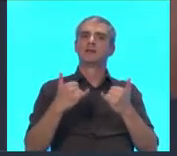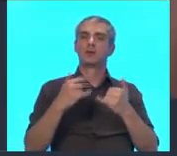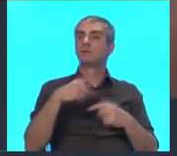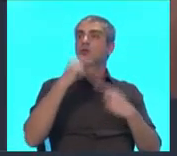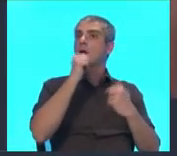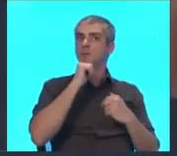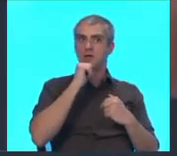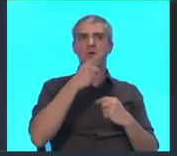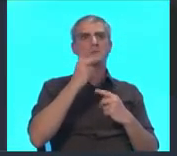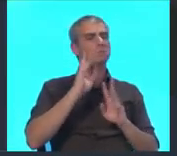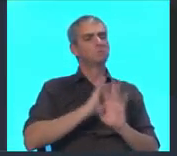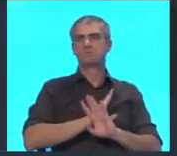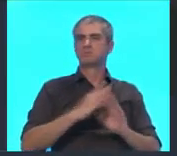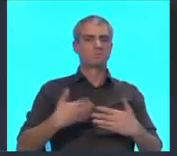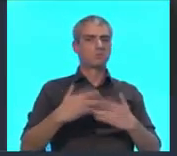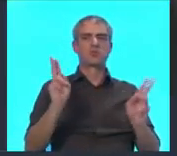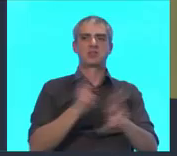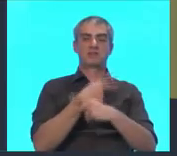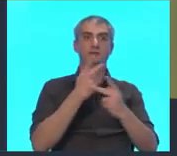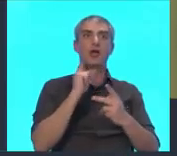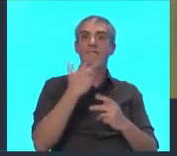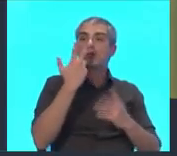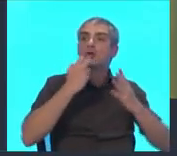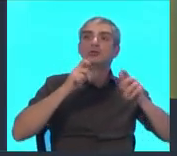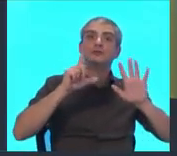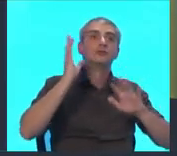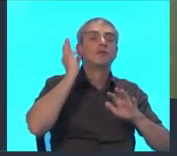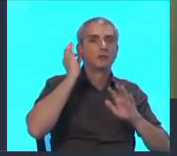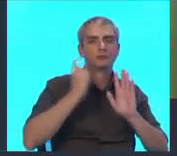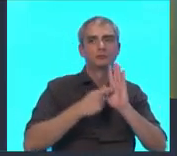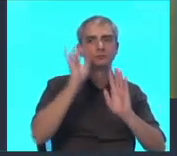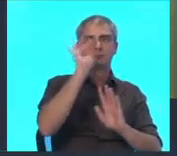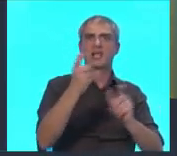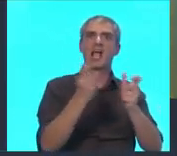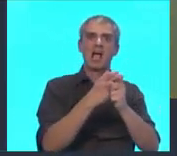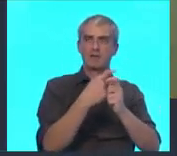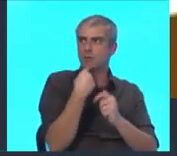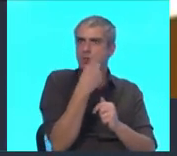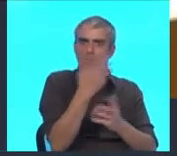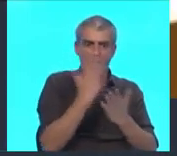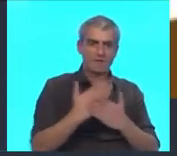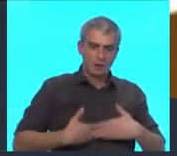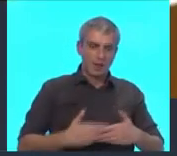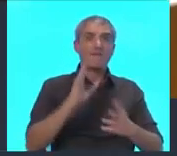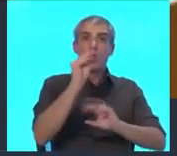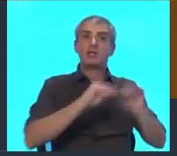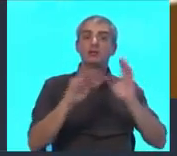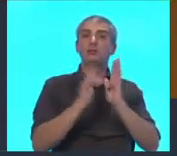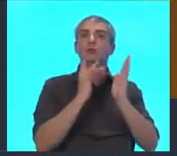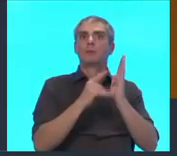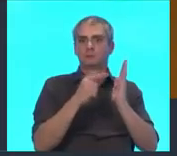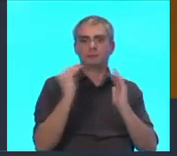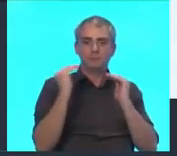means that you cannot get pregnant. אבל כעת 37 נשים תובעות את החברה בטענה שהן הרו אף שהשתמשו ביישומון לפי